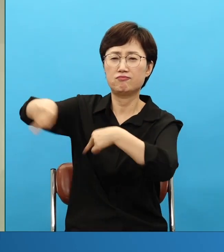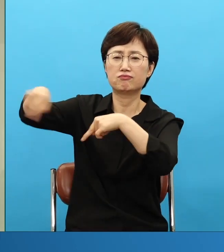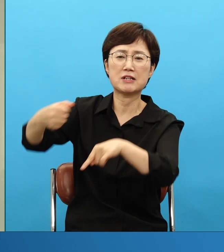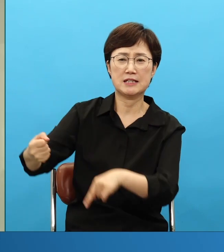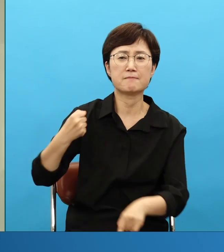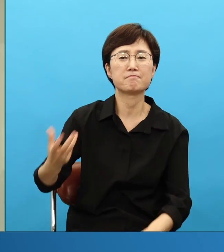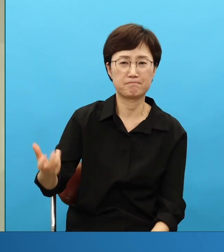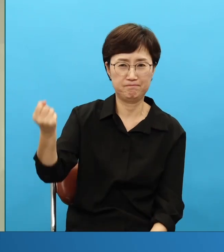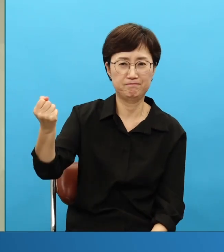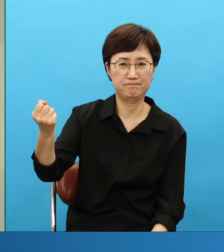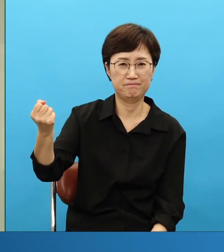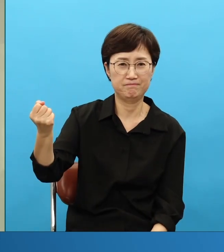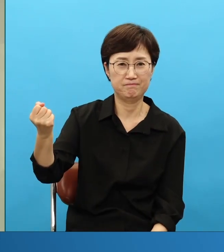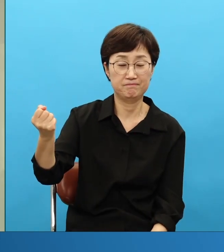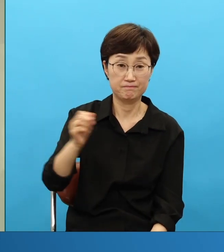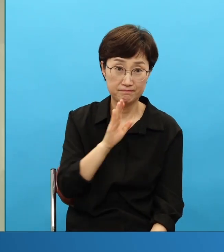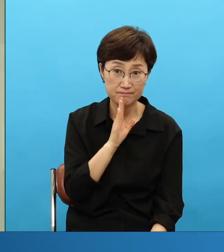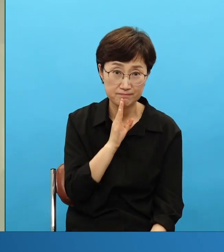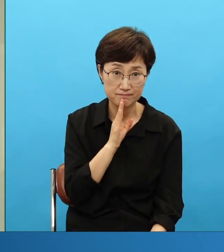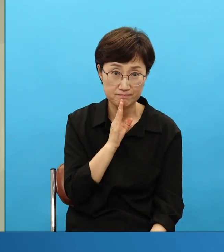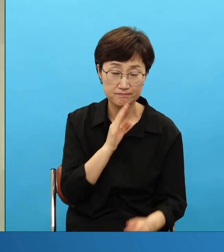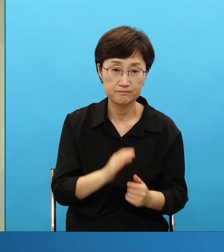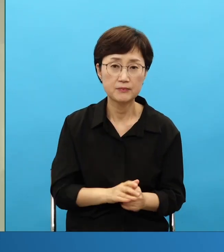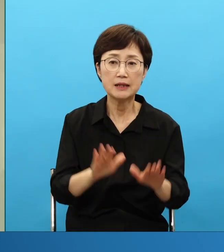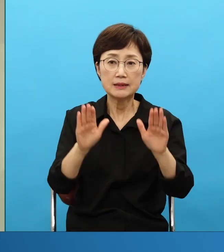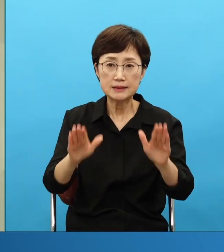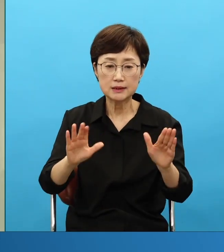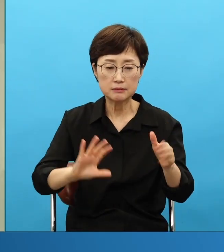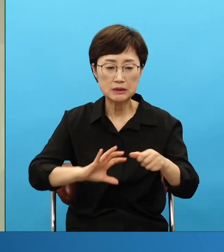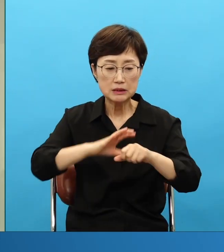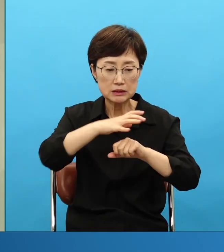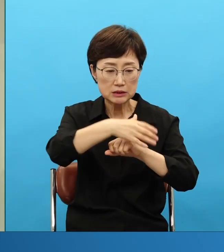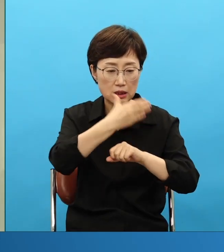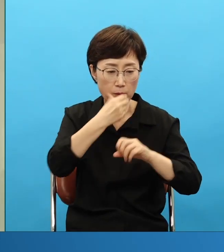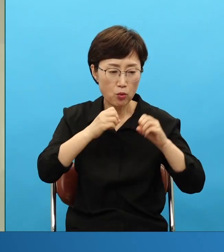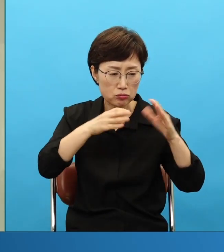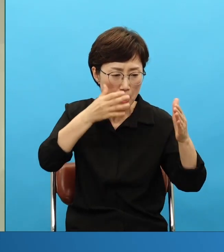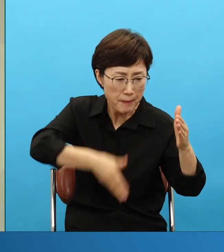world. 조심해야 됩니다. So be careful. 지금 세계 복음 안 되는 이유가 그것